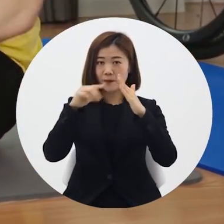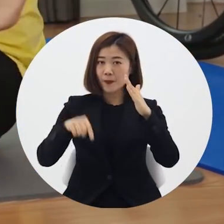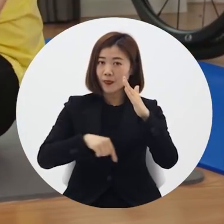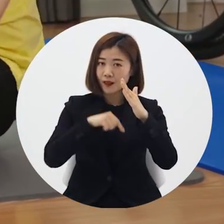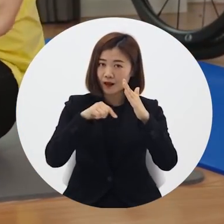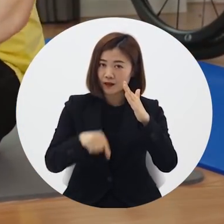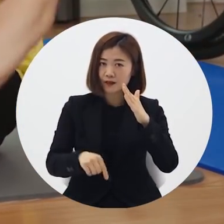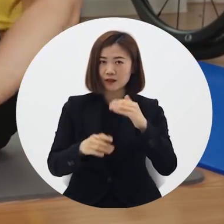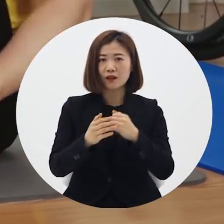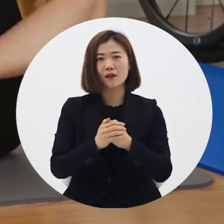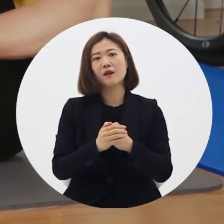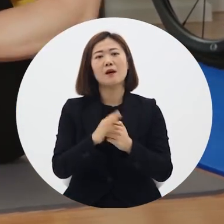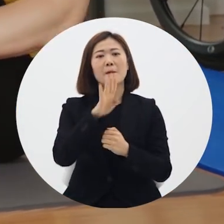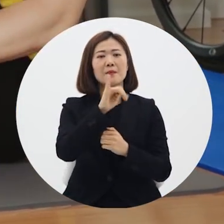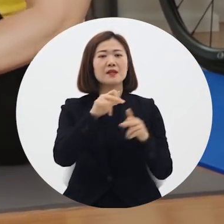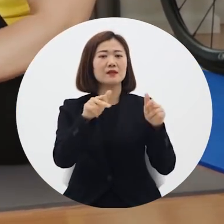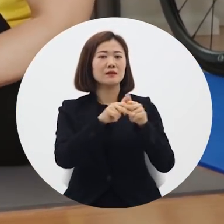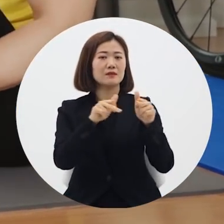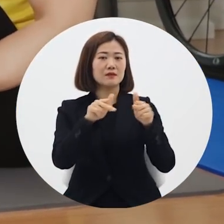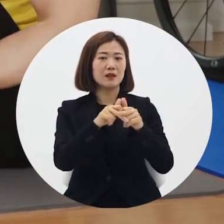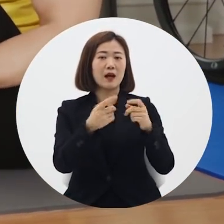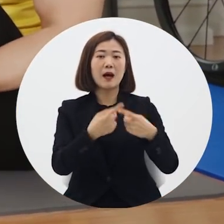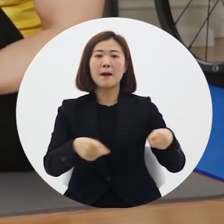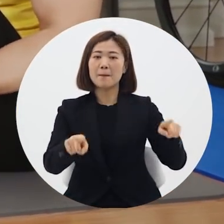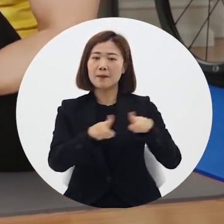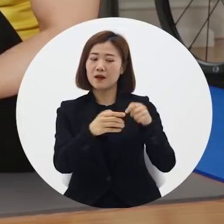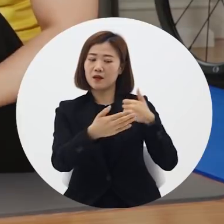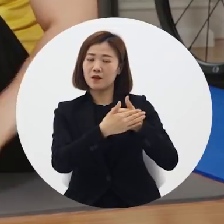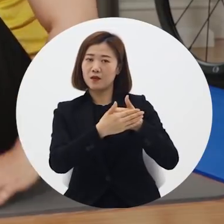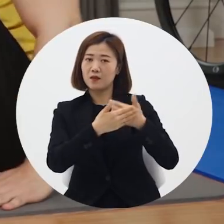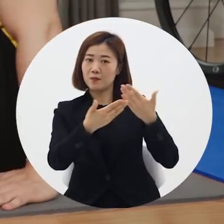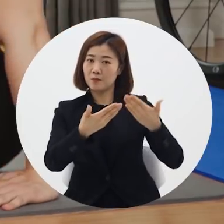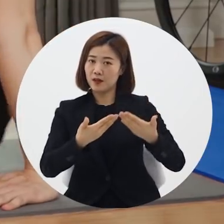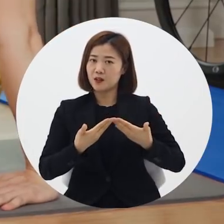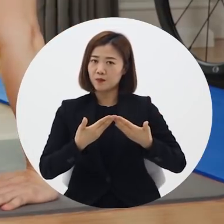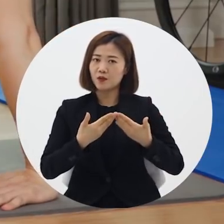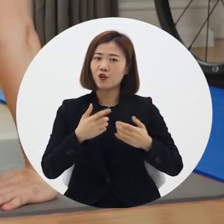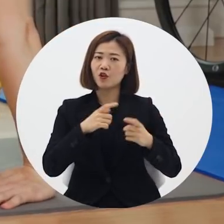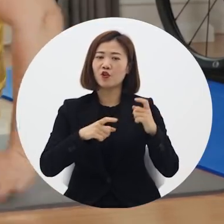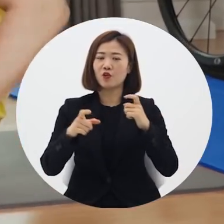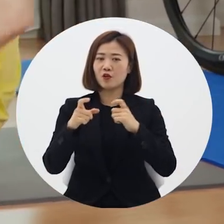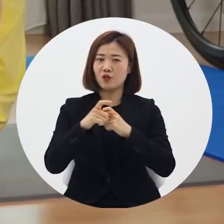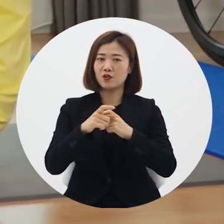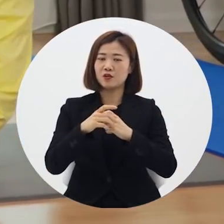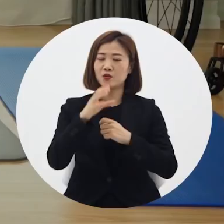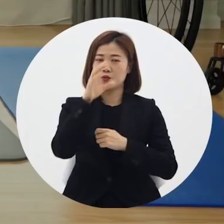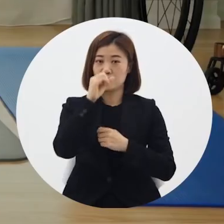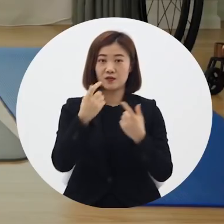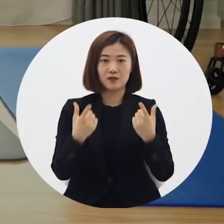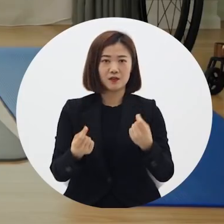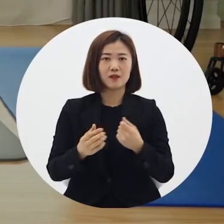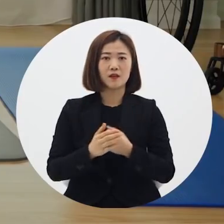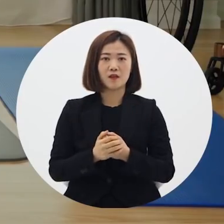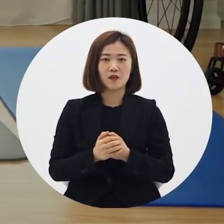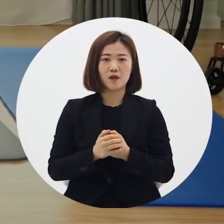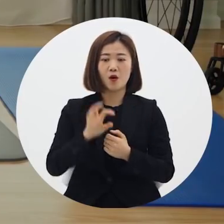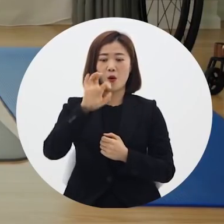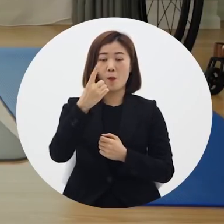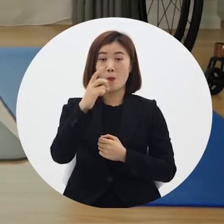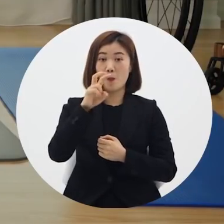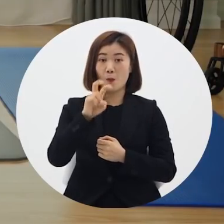댁에서 집에서 비장애인 분들과 함께 해주시면 더 동작이 잘 나옵니다. 폼롤러를